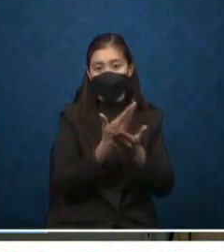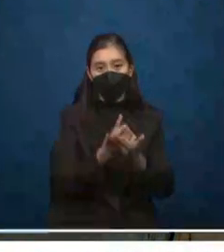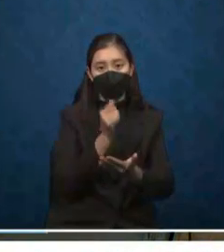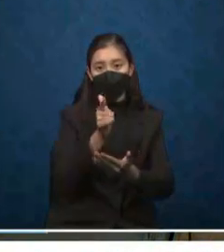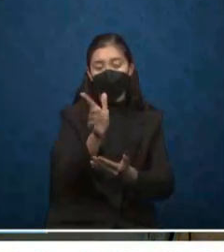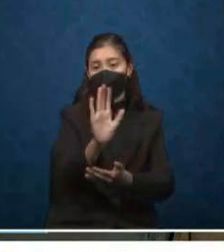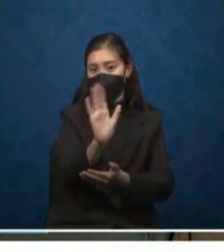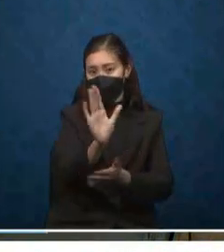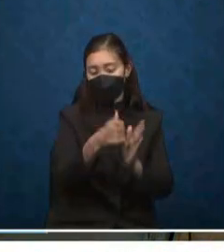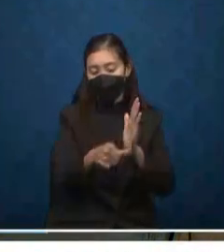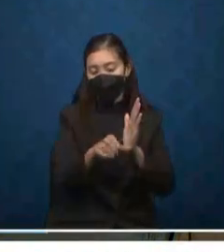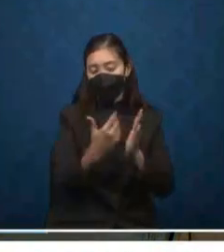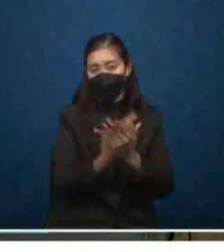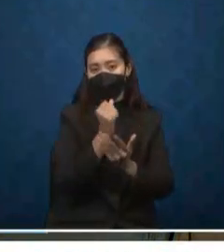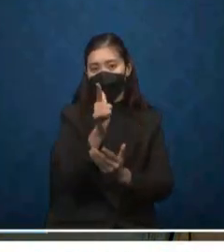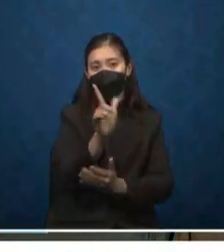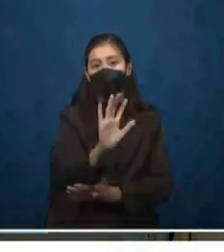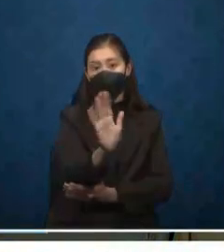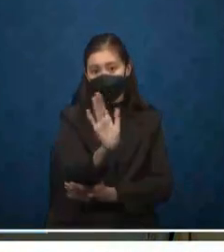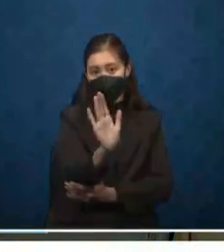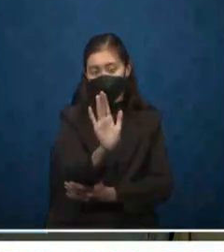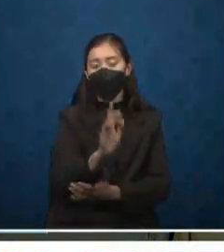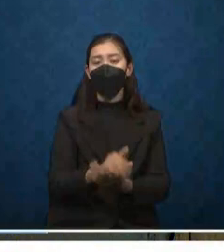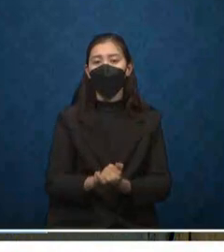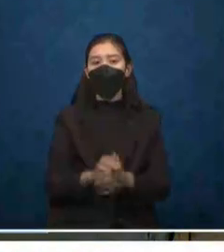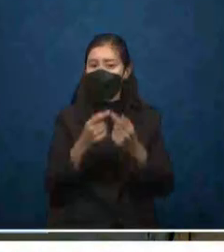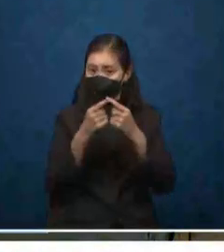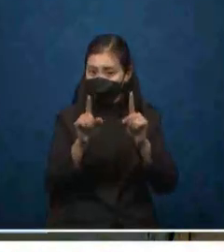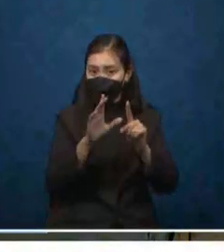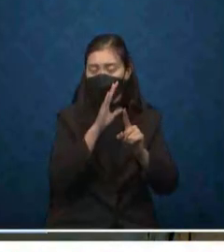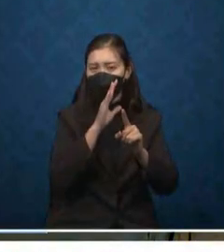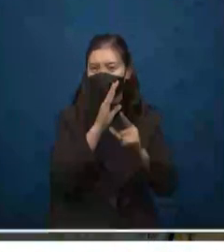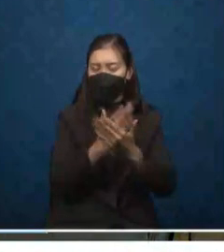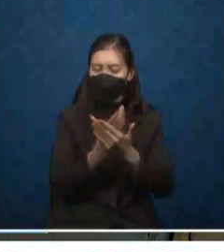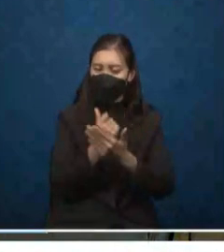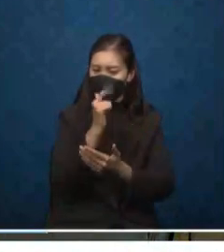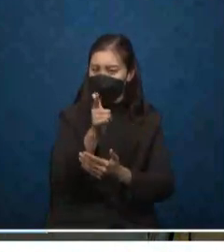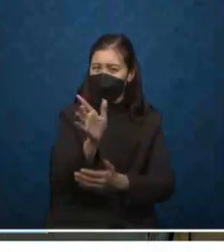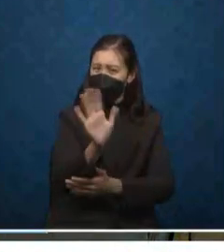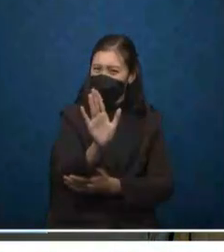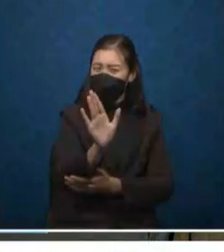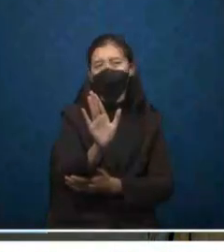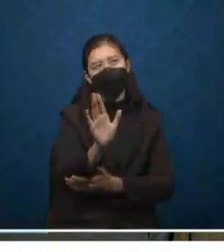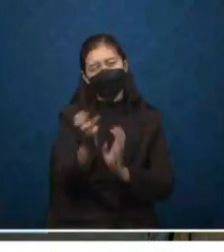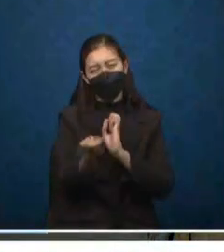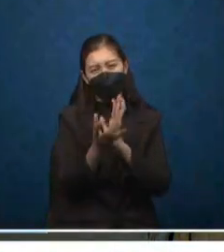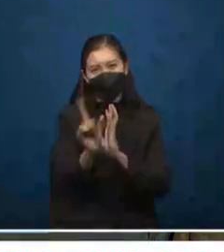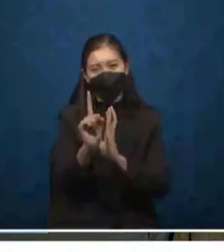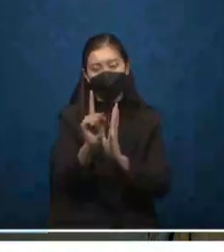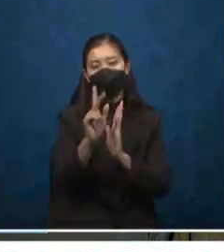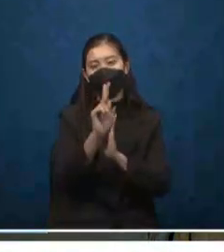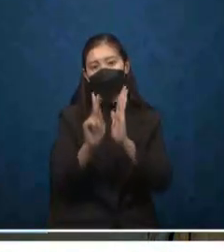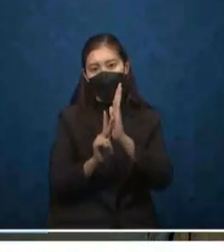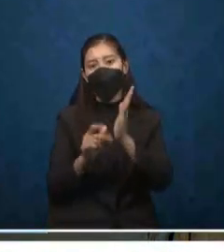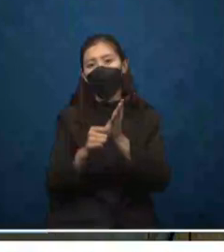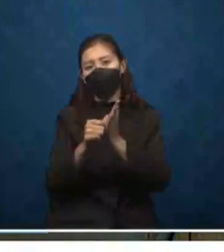แล้วแต่ในการที่จะไปยกเว้นแบบนั้นมันอาจจะไปเดือดร้อนในเรื่องของการต้องแก้กฎหมายซึ่งอาจจะต้องใช้เวลาน